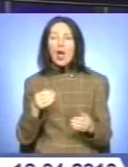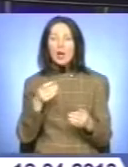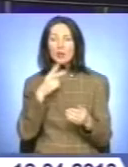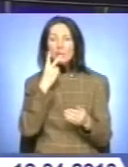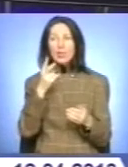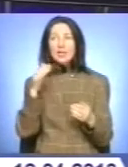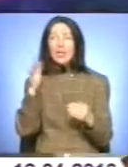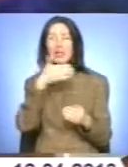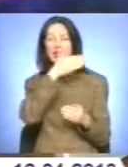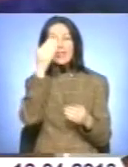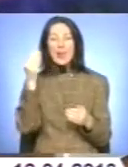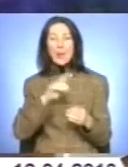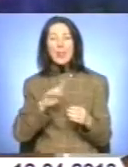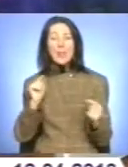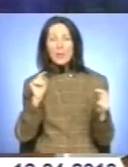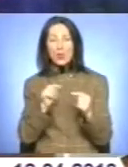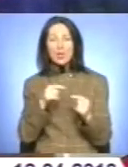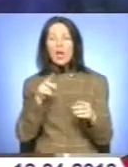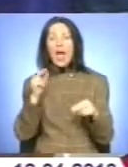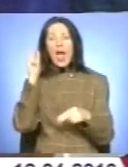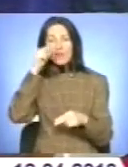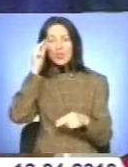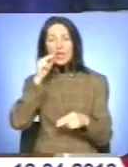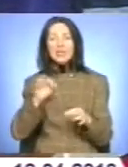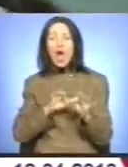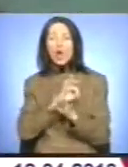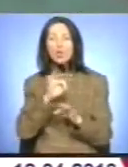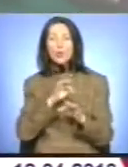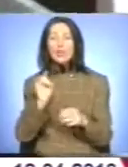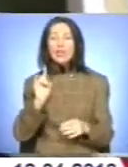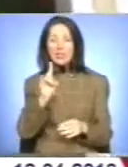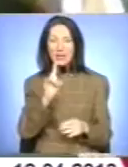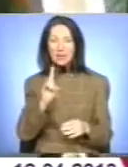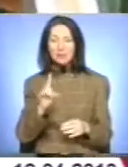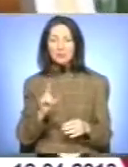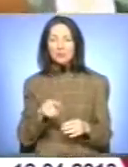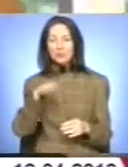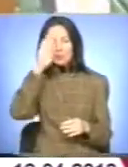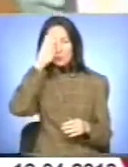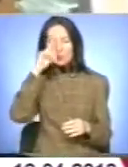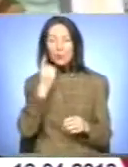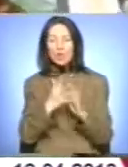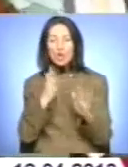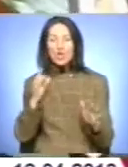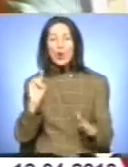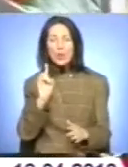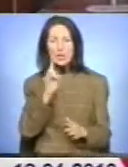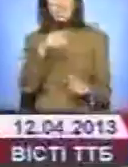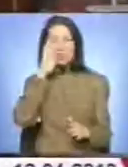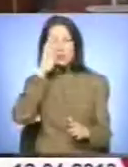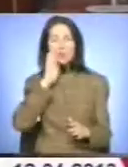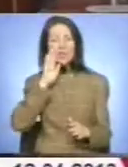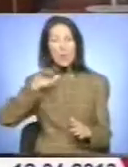літаки. Для цих хлопців у першу чергу літаки. Дівчата, як співається у пісні, потім. Вони відвідують